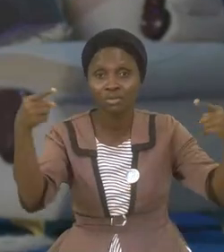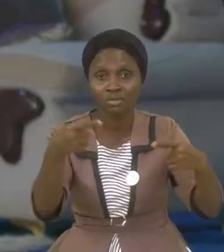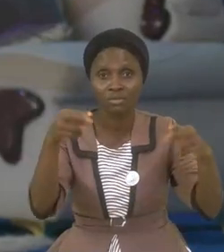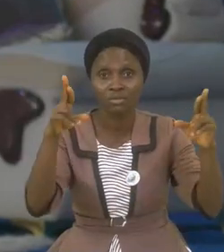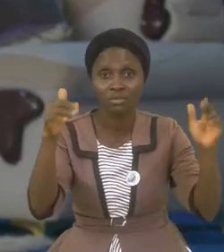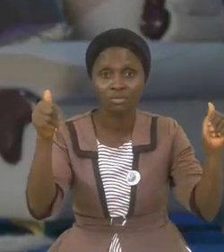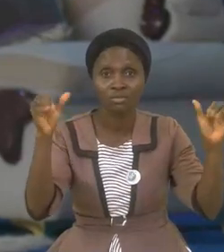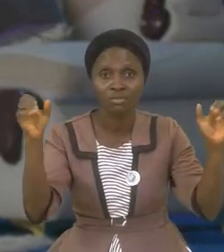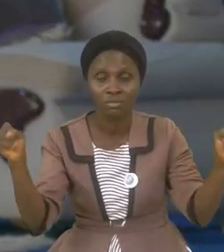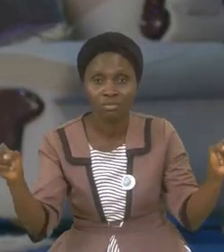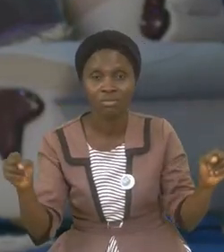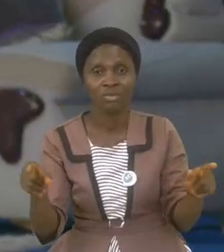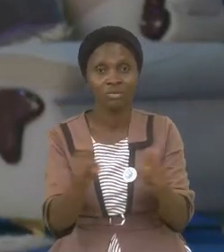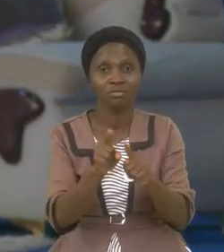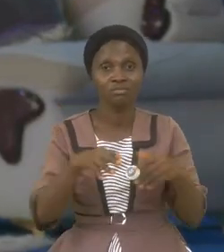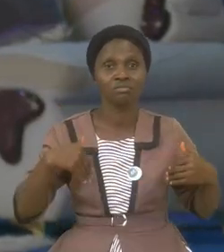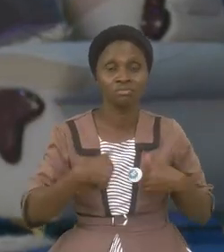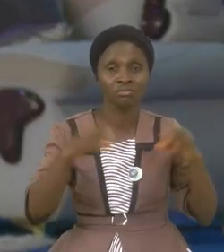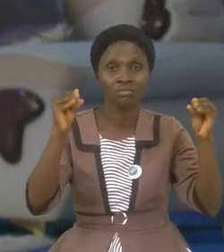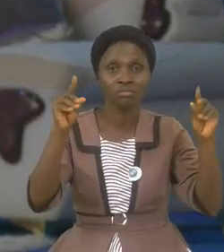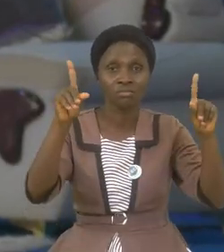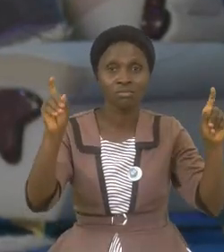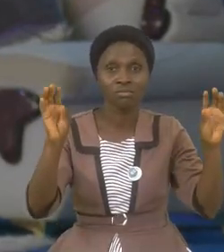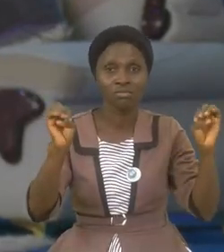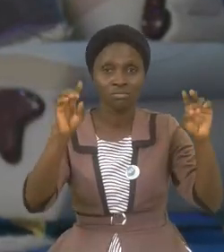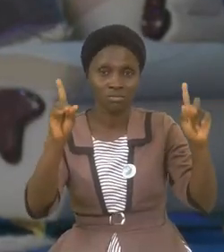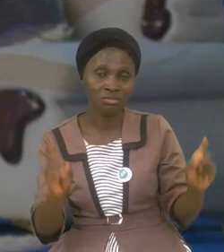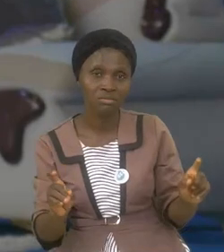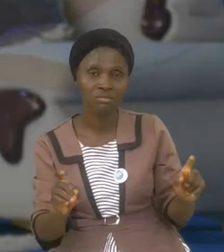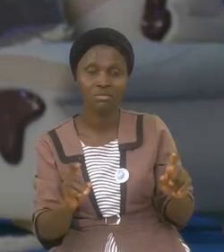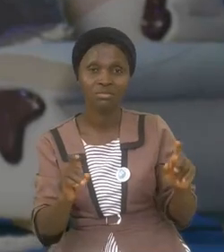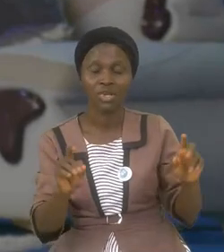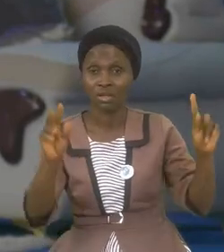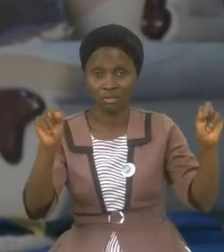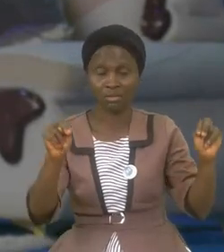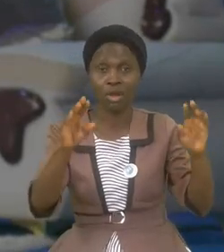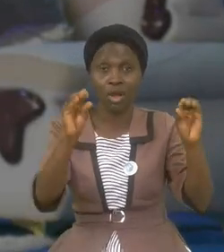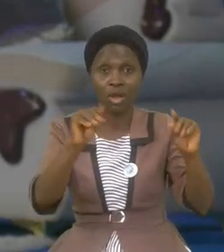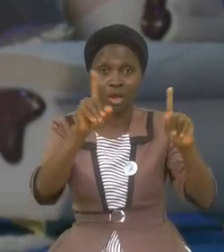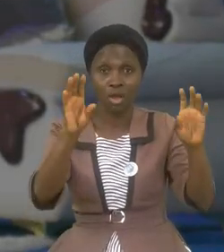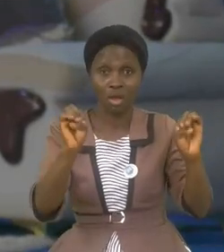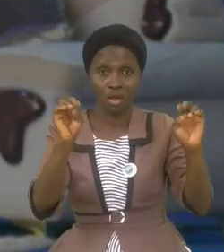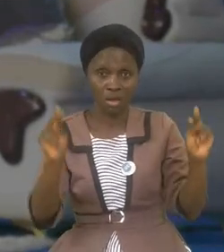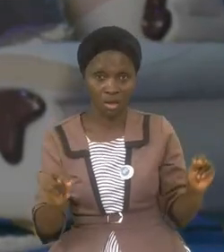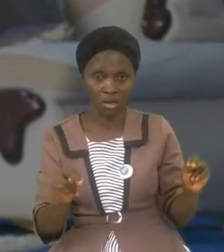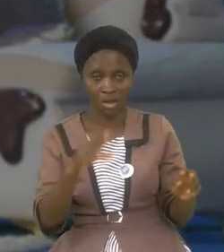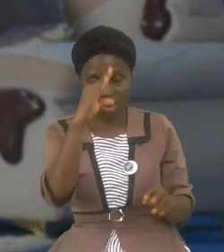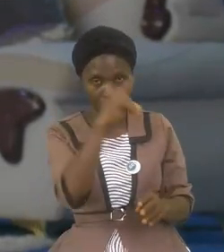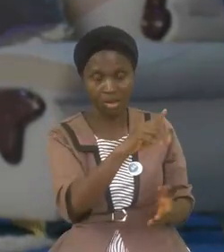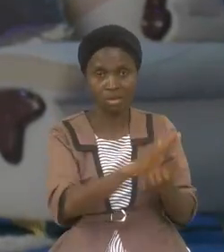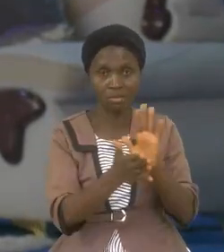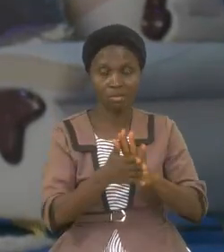On te donnera comme au bœuf de l'herbe à manger. Il est